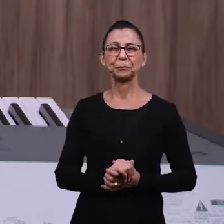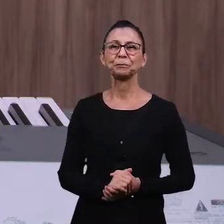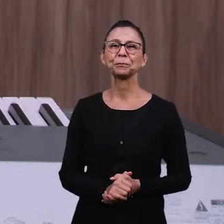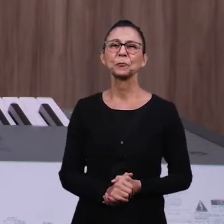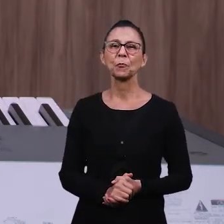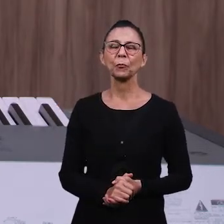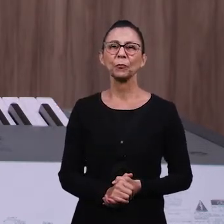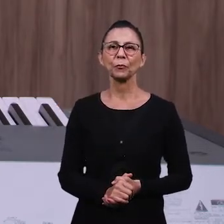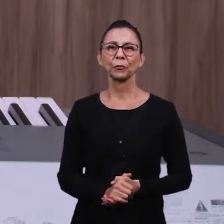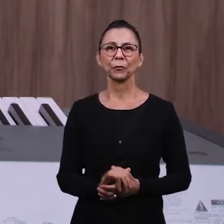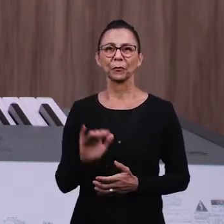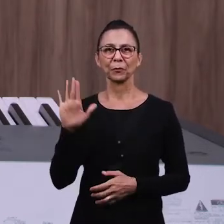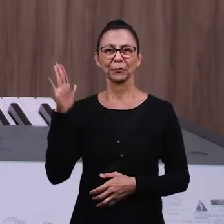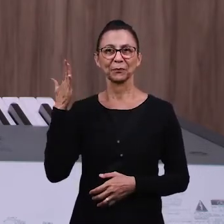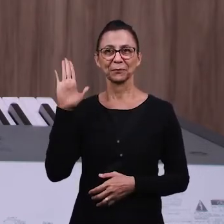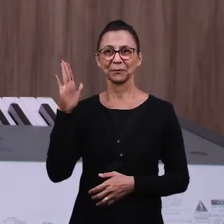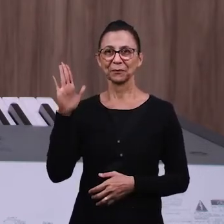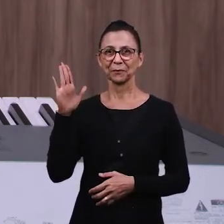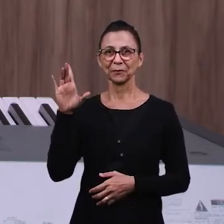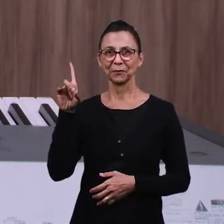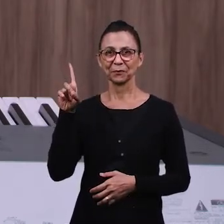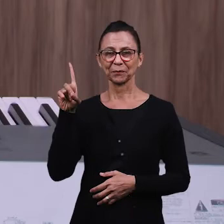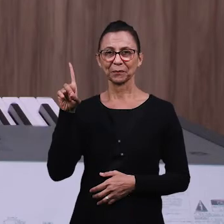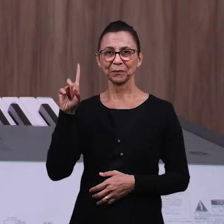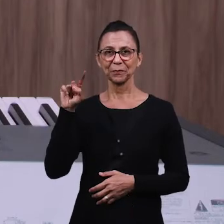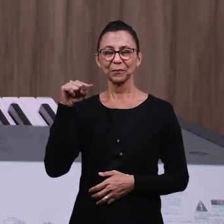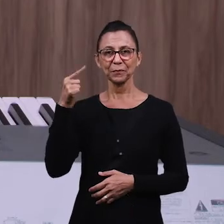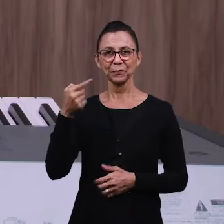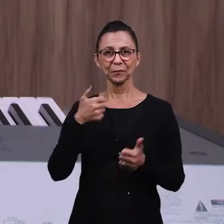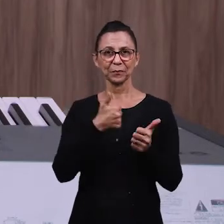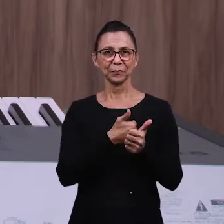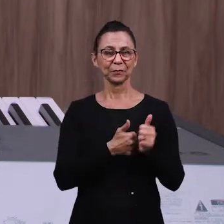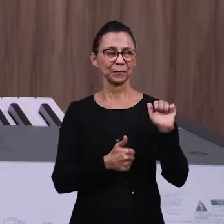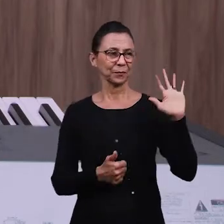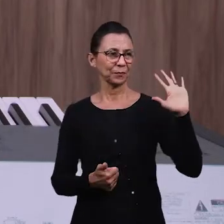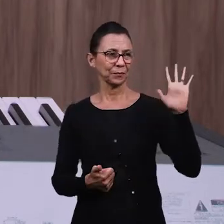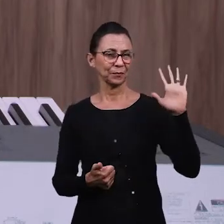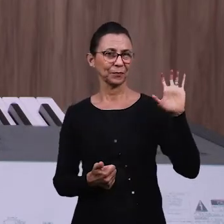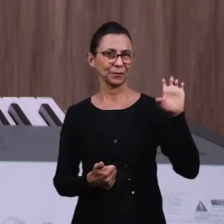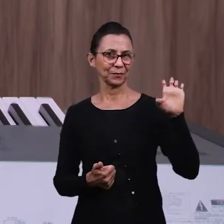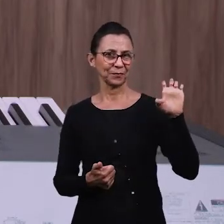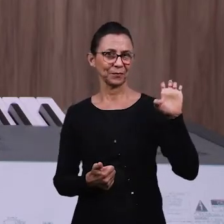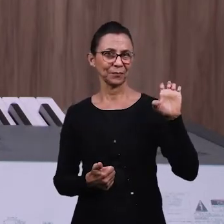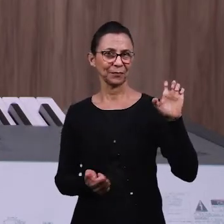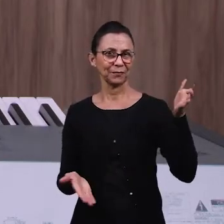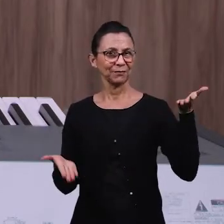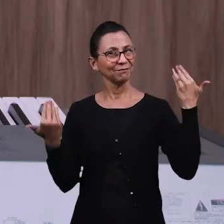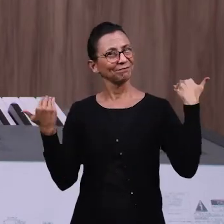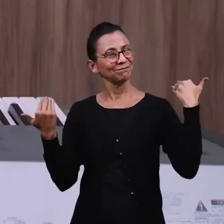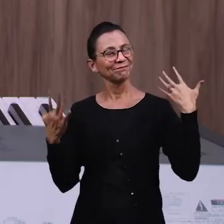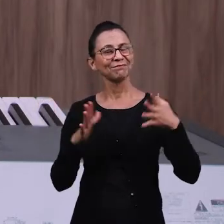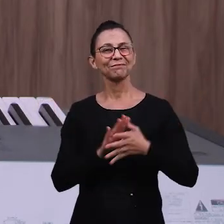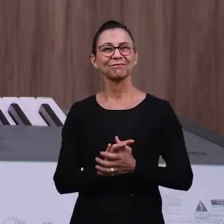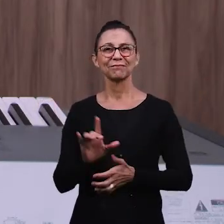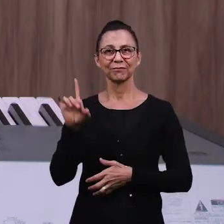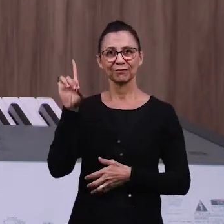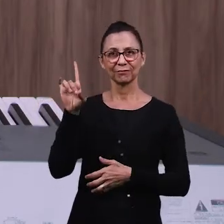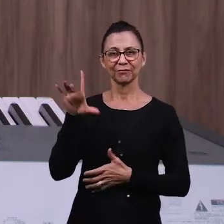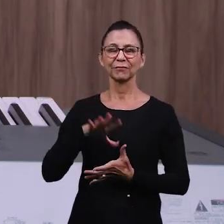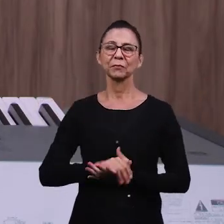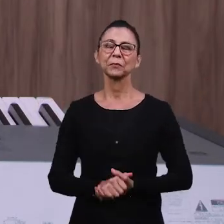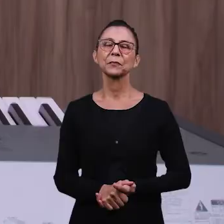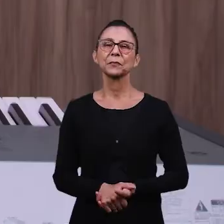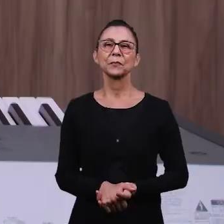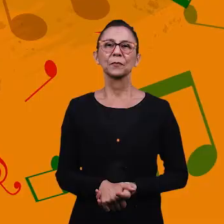allons faire avec moi la main droite et après, nous allons faire l'accompagnement avec la main gauche. Nous allons faire la main droite.